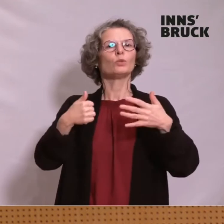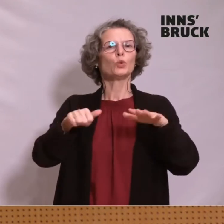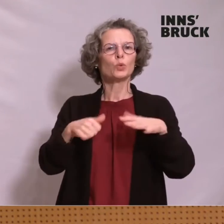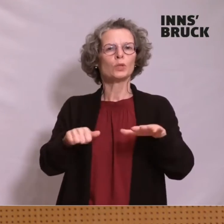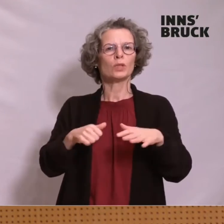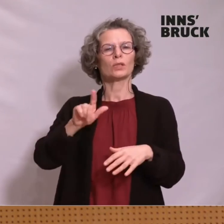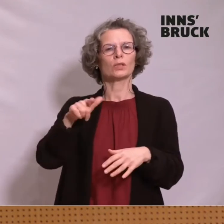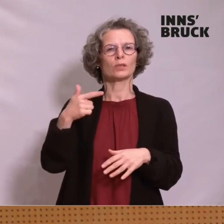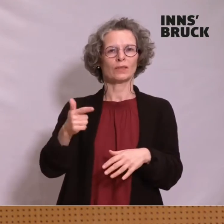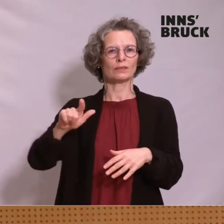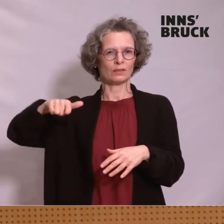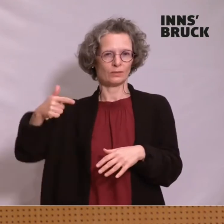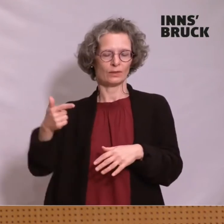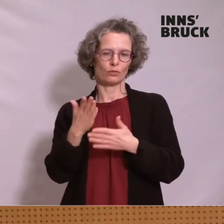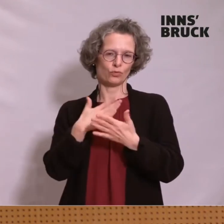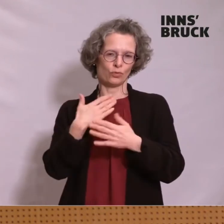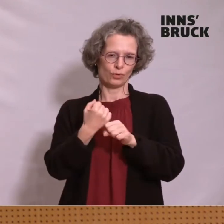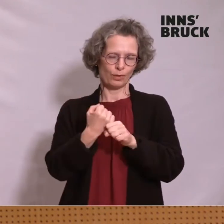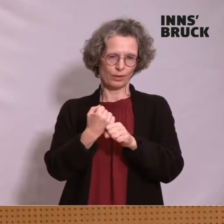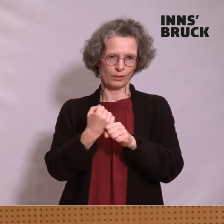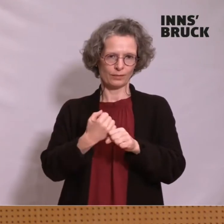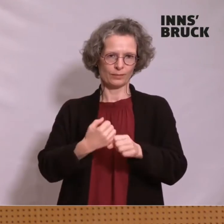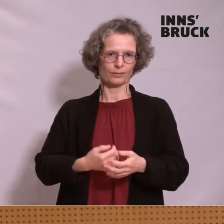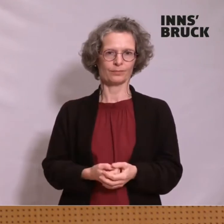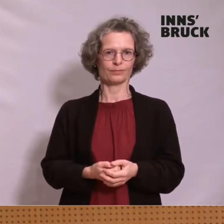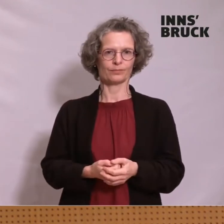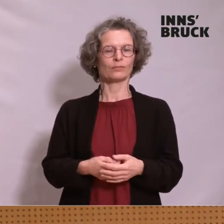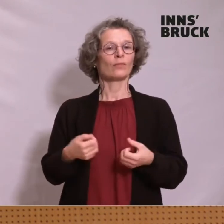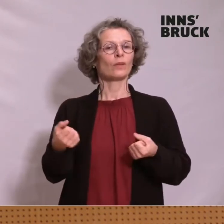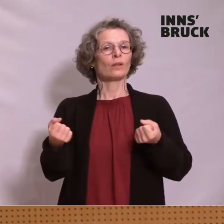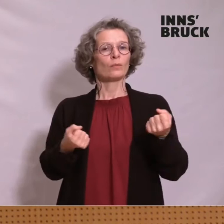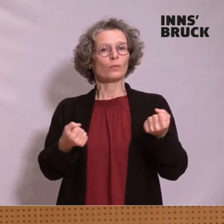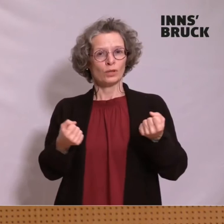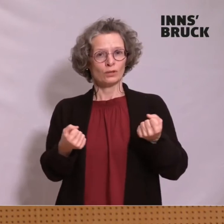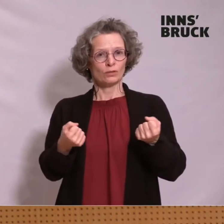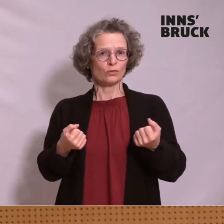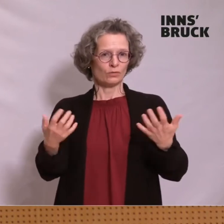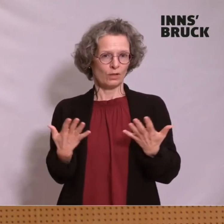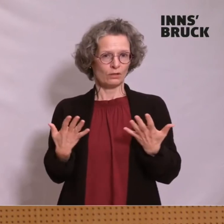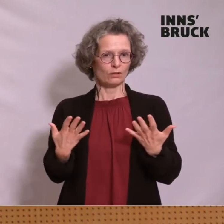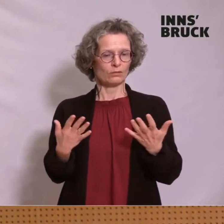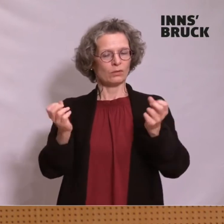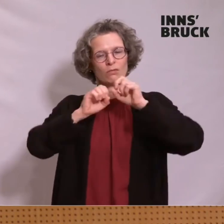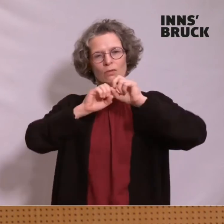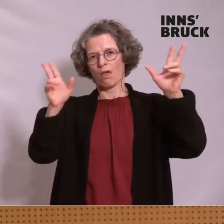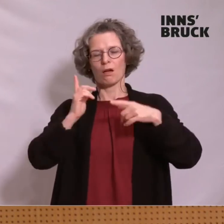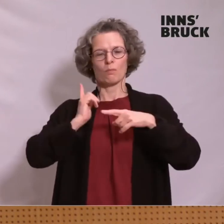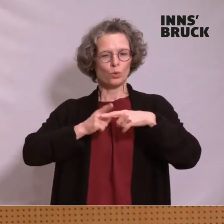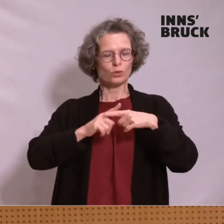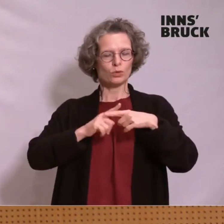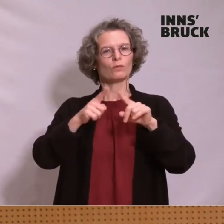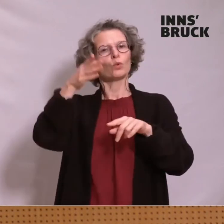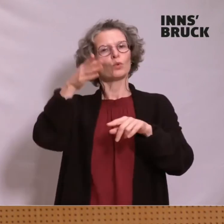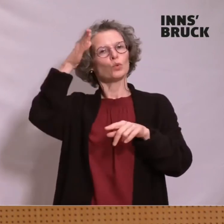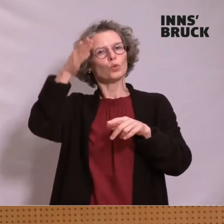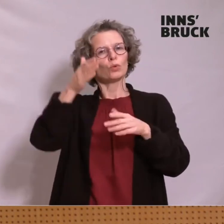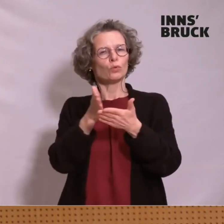ausgeführt. Politisch wäre eine klar positive und zukunftsorientierte